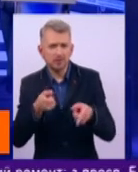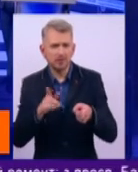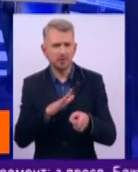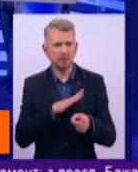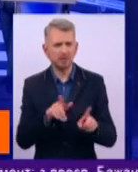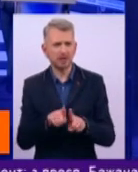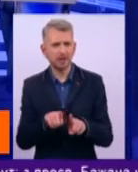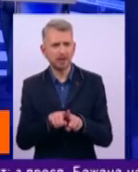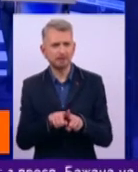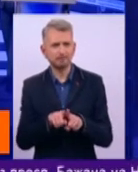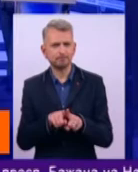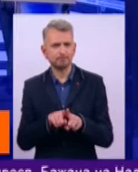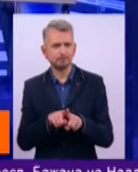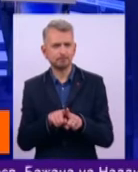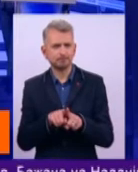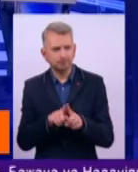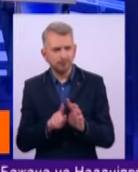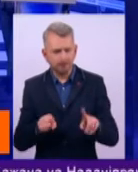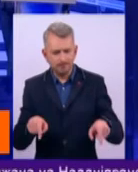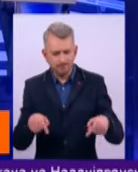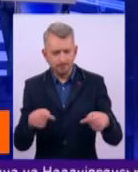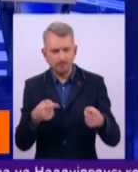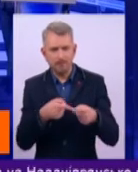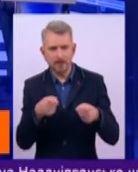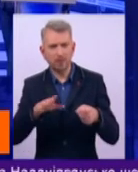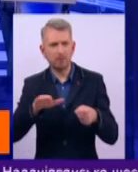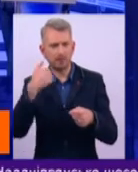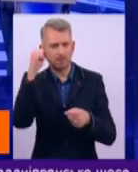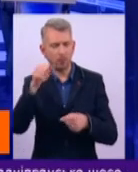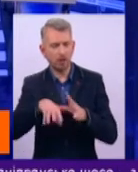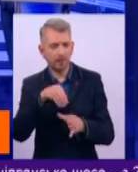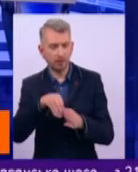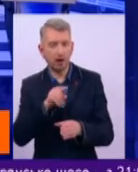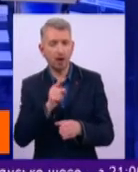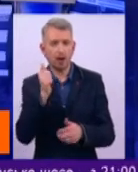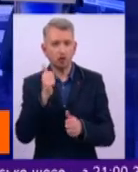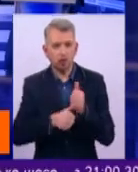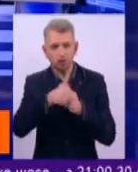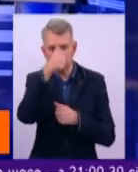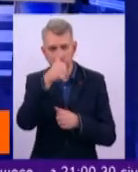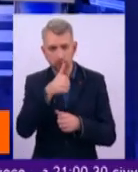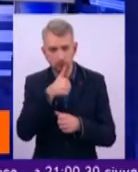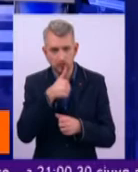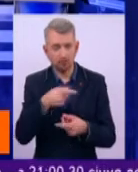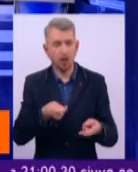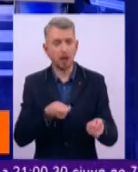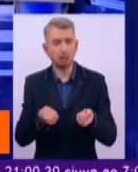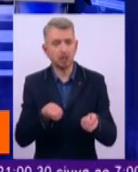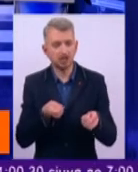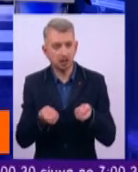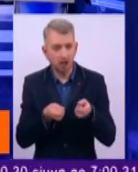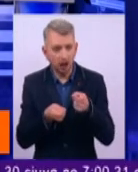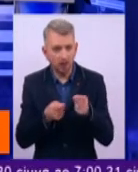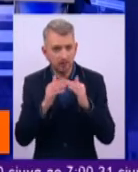такий настановчий період після перемоги на виборах, але з кожним місяцем в адміністрації,